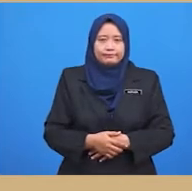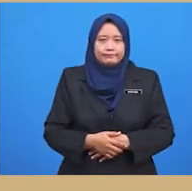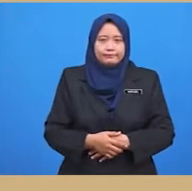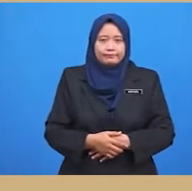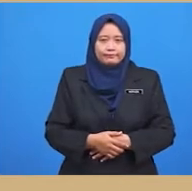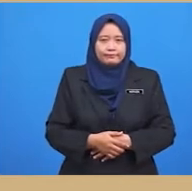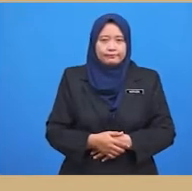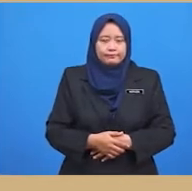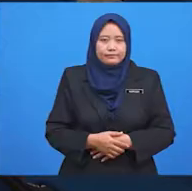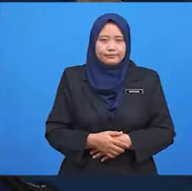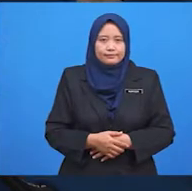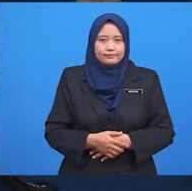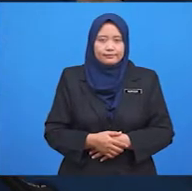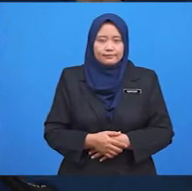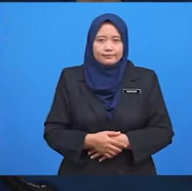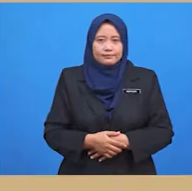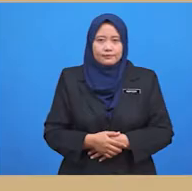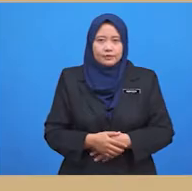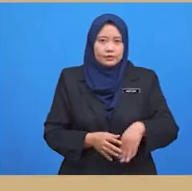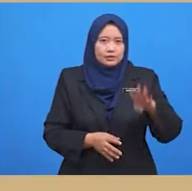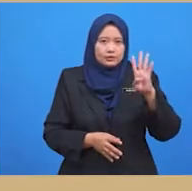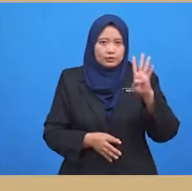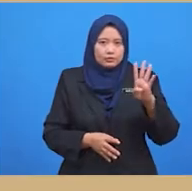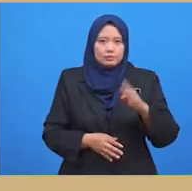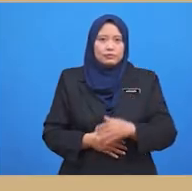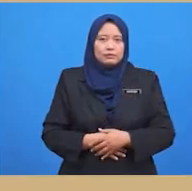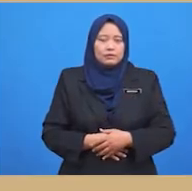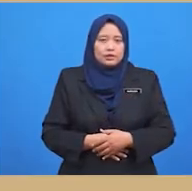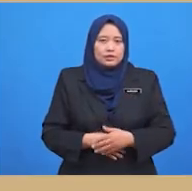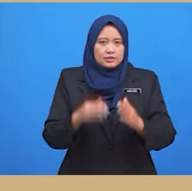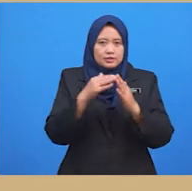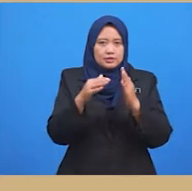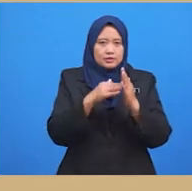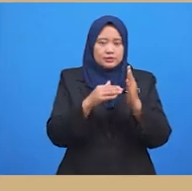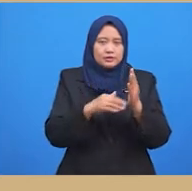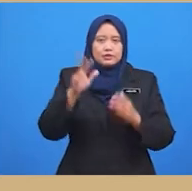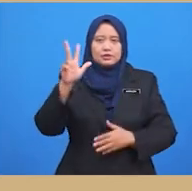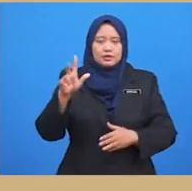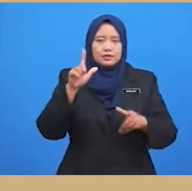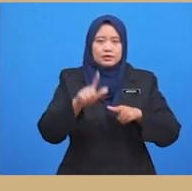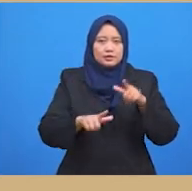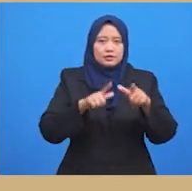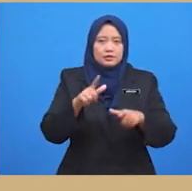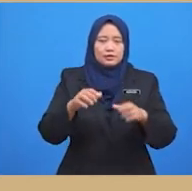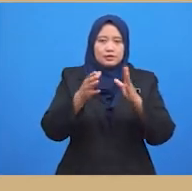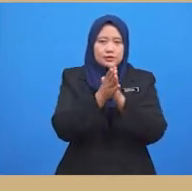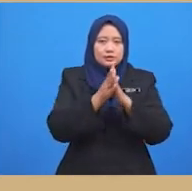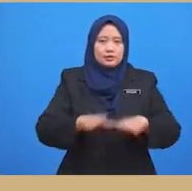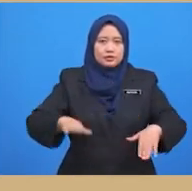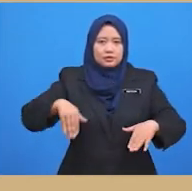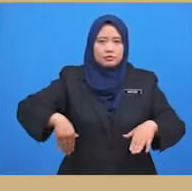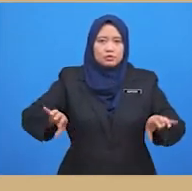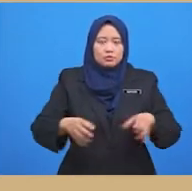rawatan. Soalan yang keempat, senaraikan tiga langkah keselamatan sebelum membuat rawatan